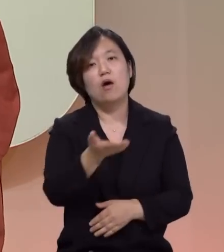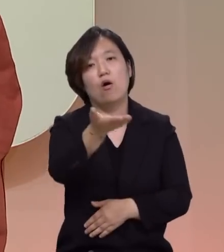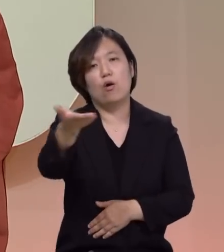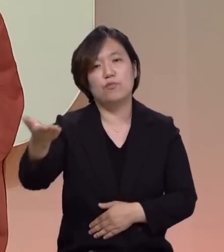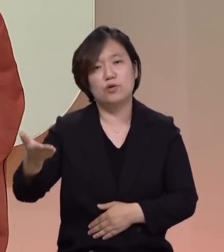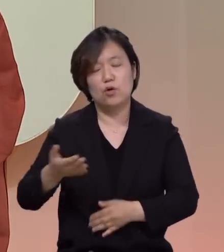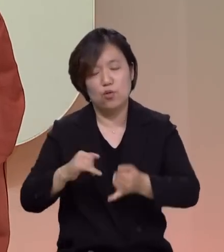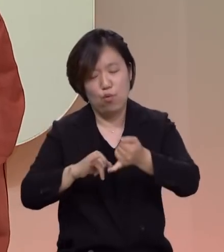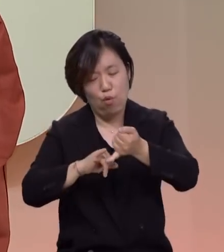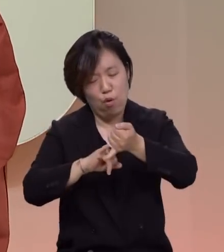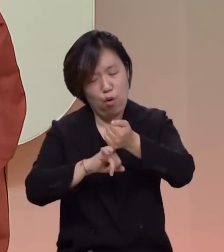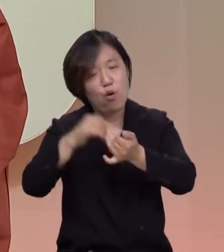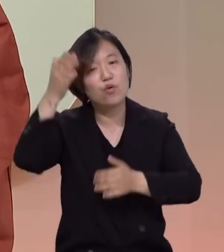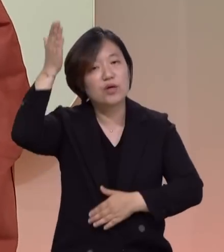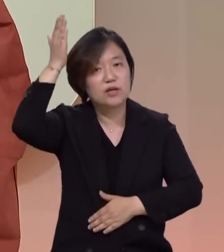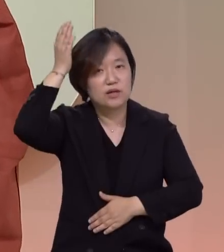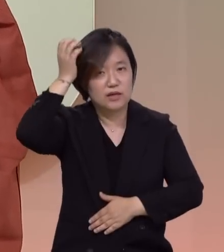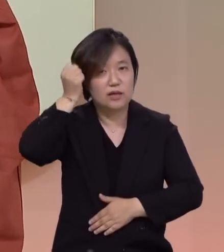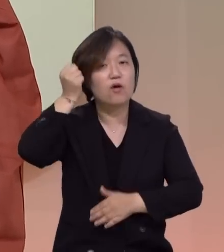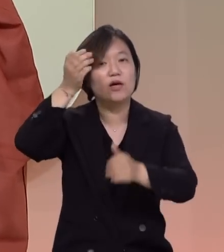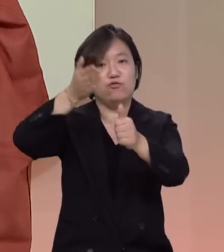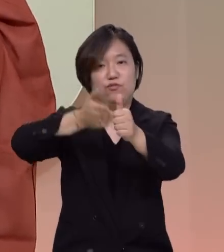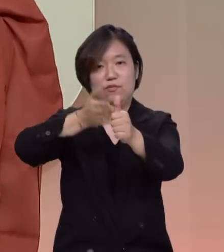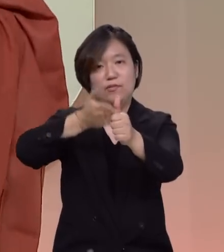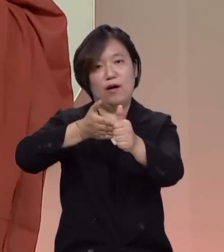꼭 명심하시기를 바랍니다